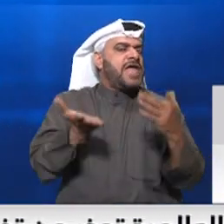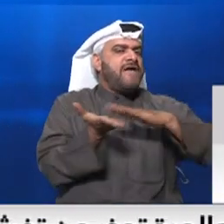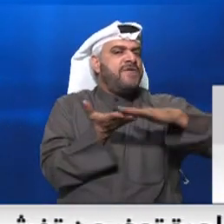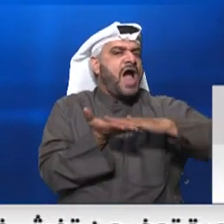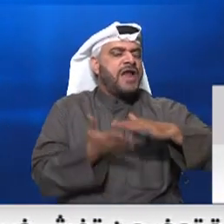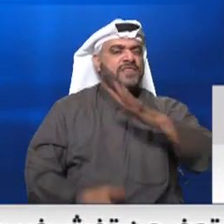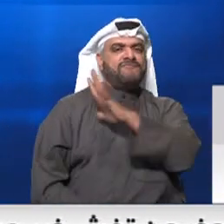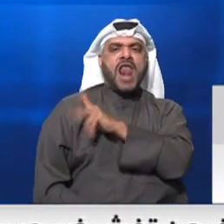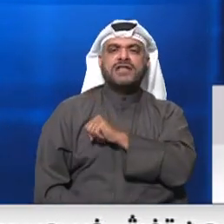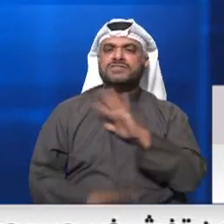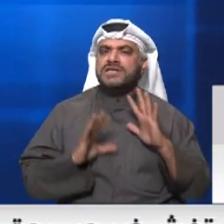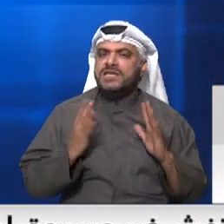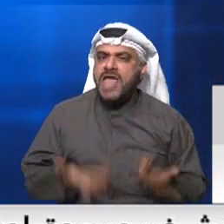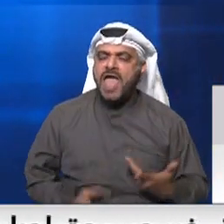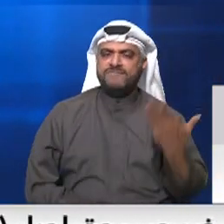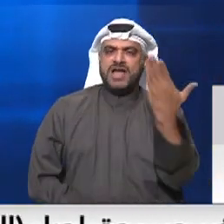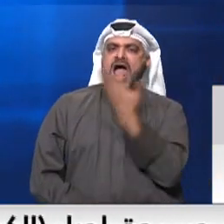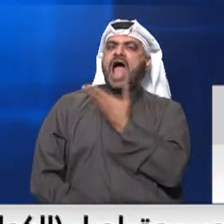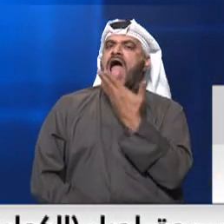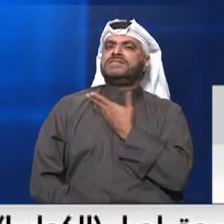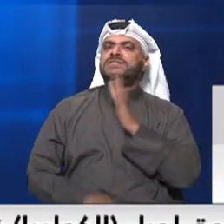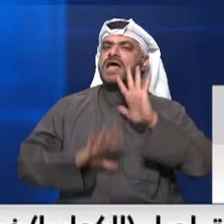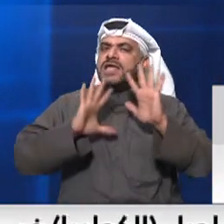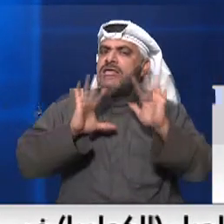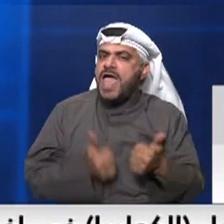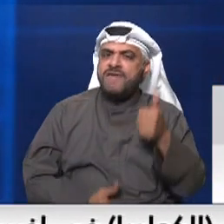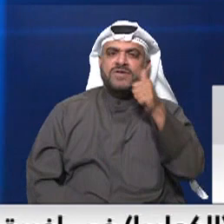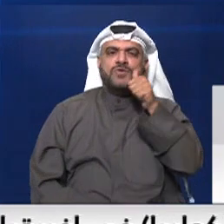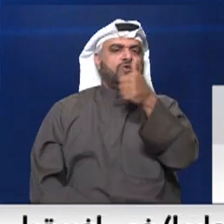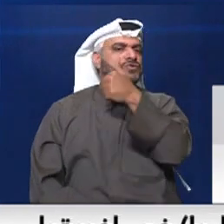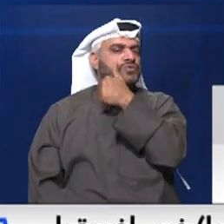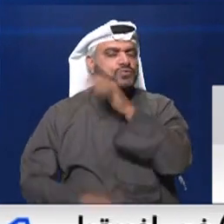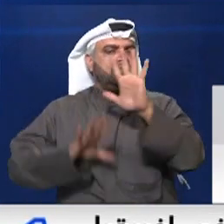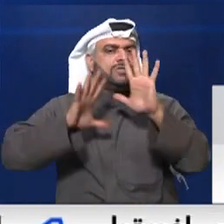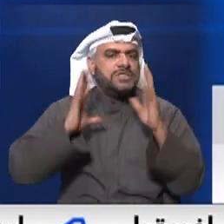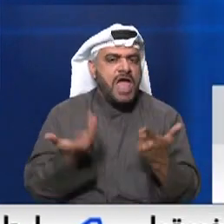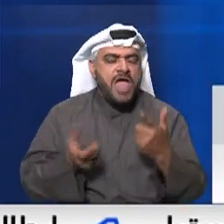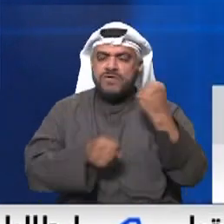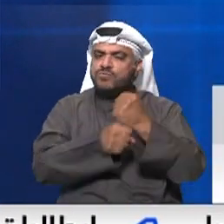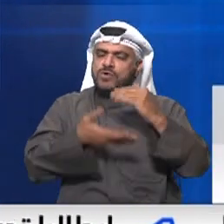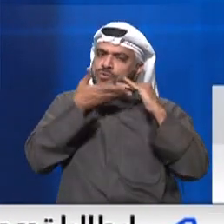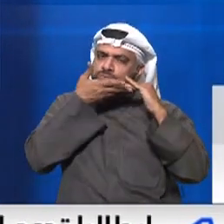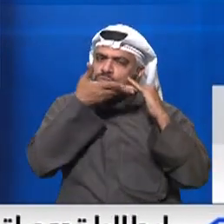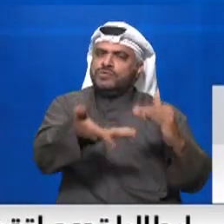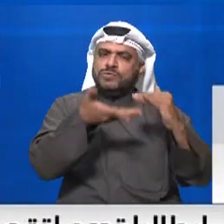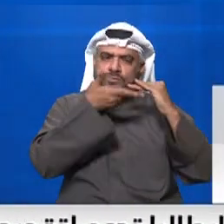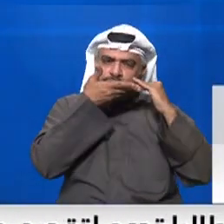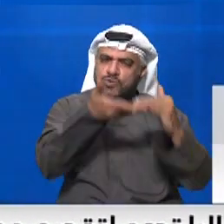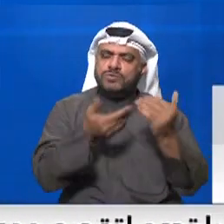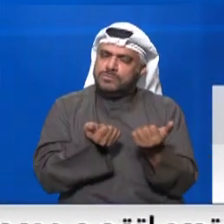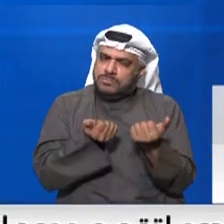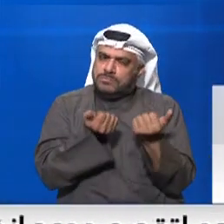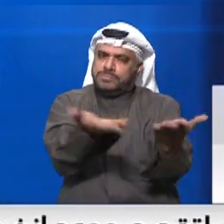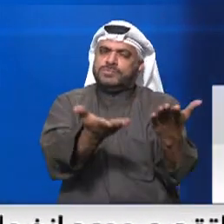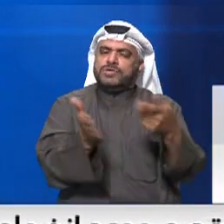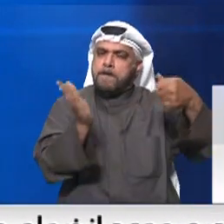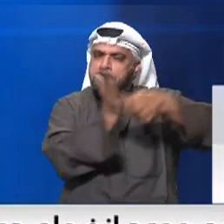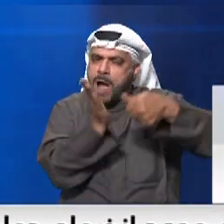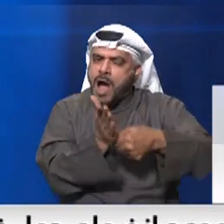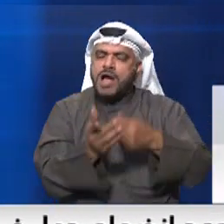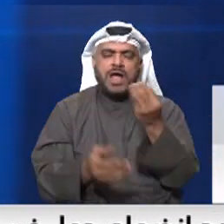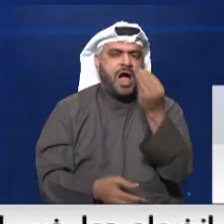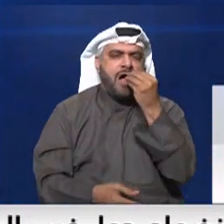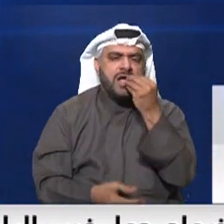المحتله وخاصه التطورات الراهنه في قطاع غزه والجهود التي تقوم بها الوكاله تجاه الاشقاء